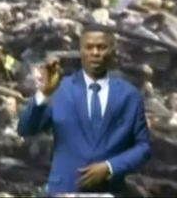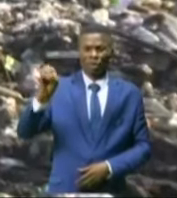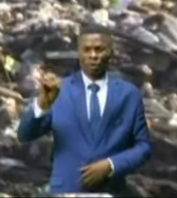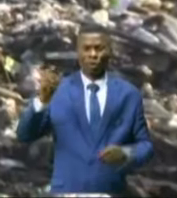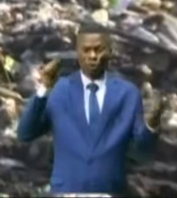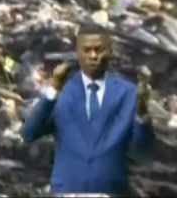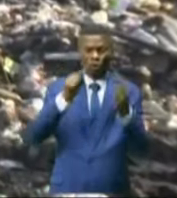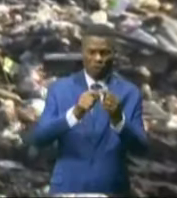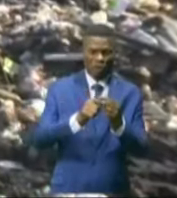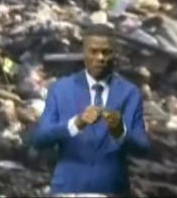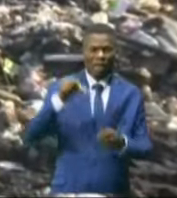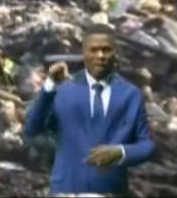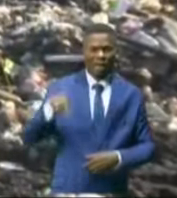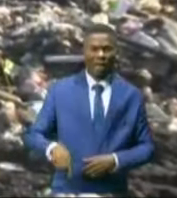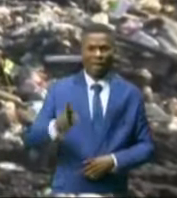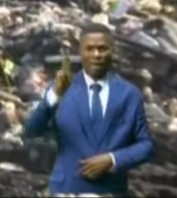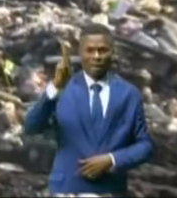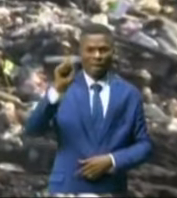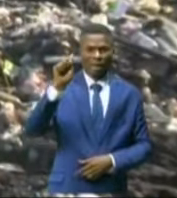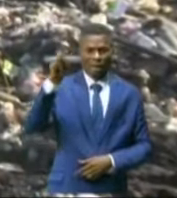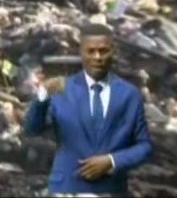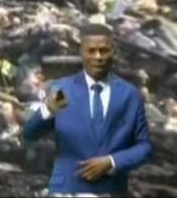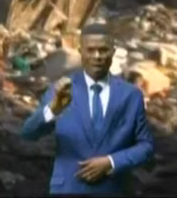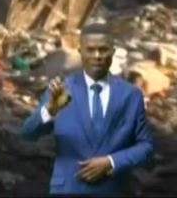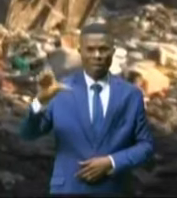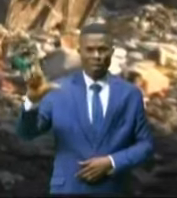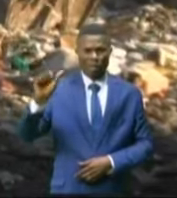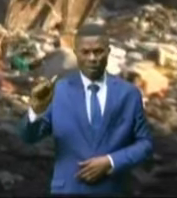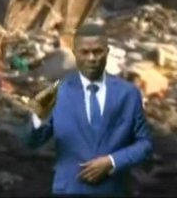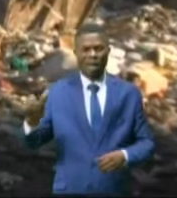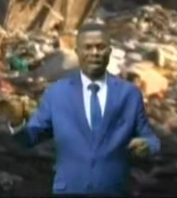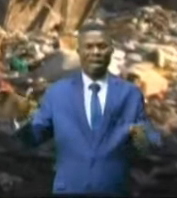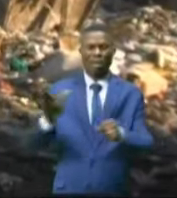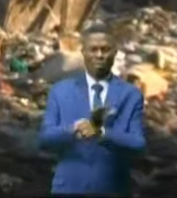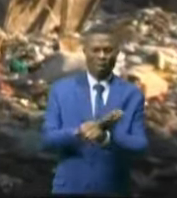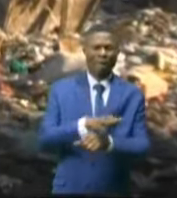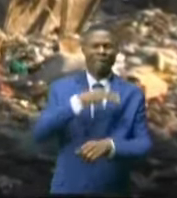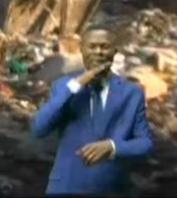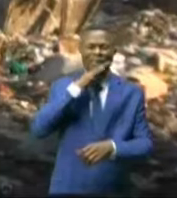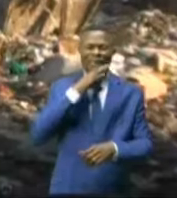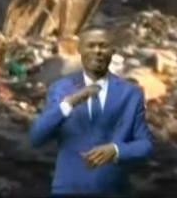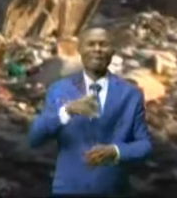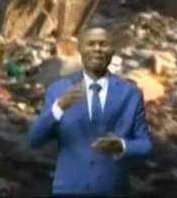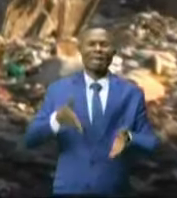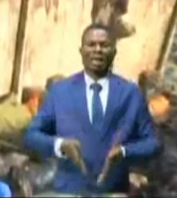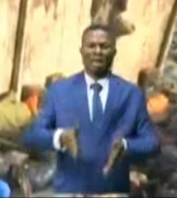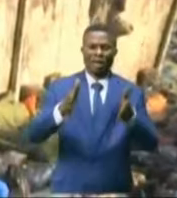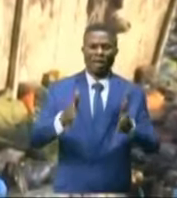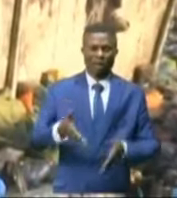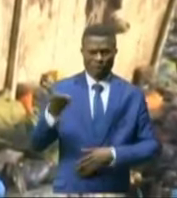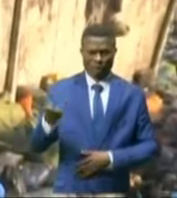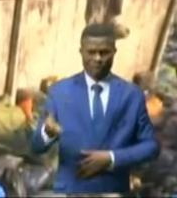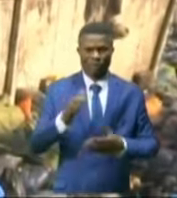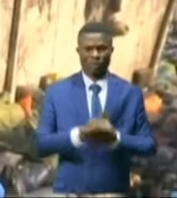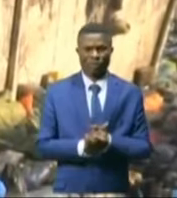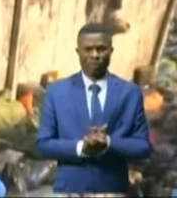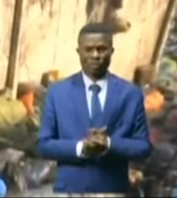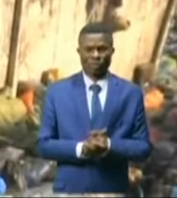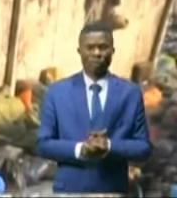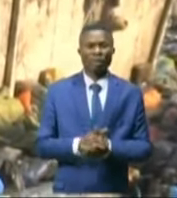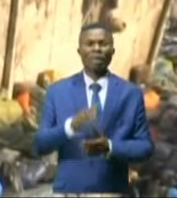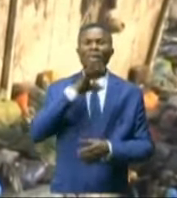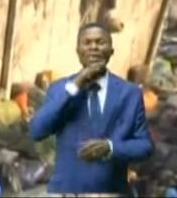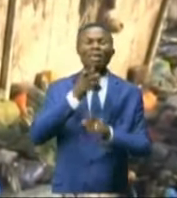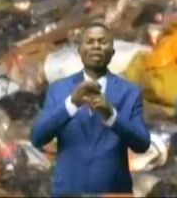route de l'avenue Université envahie des montagnes d'immondices sur les tronçons Yolo Medical Capella. À l'origine de